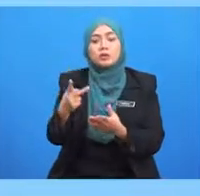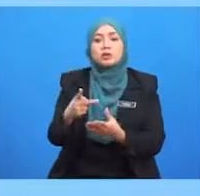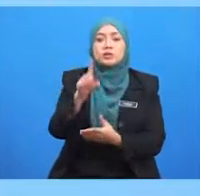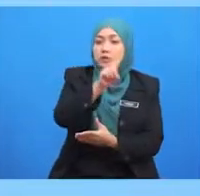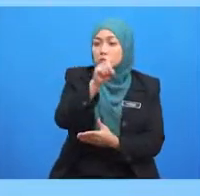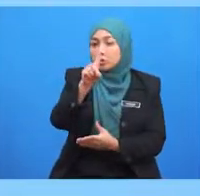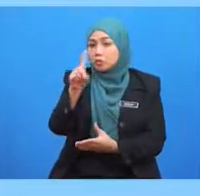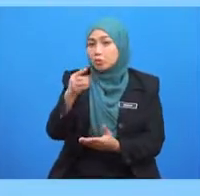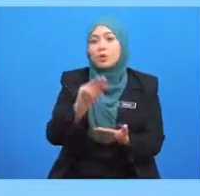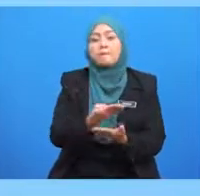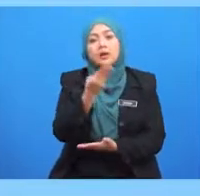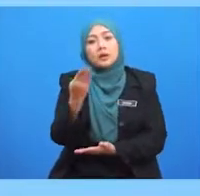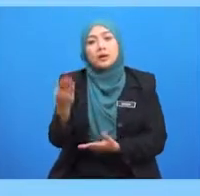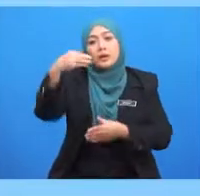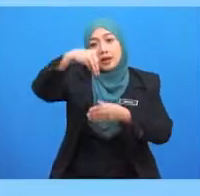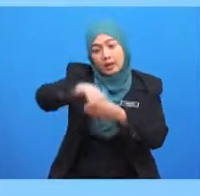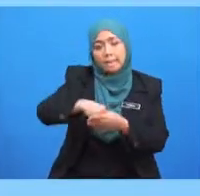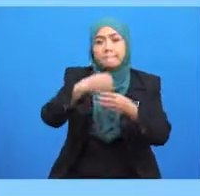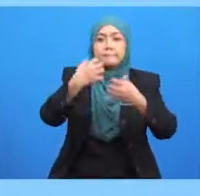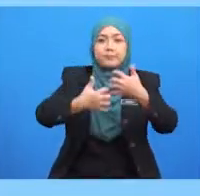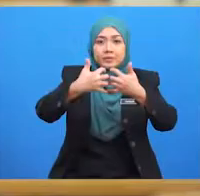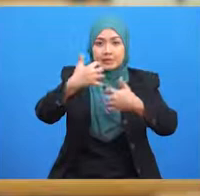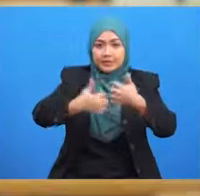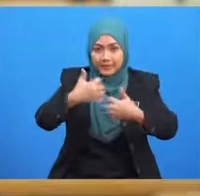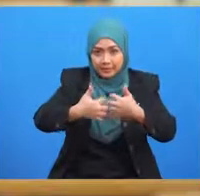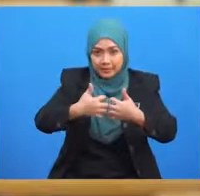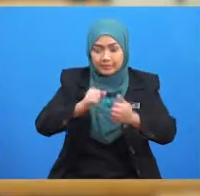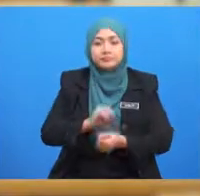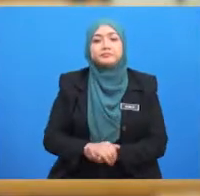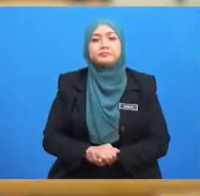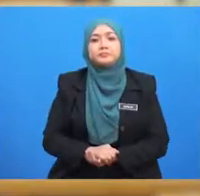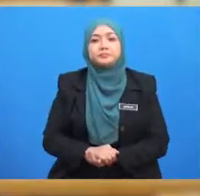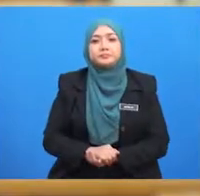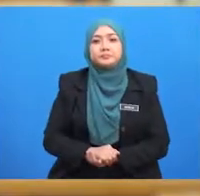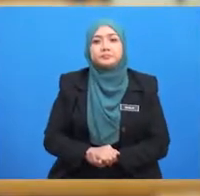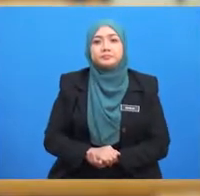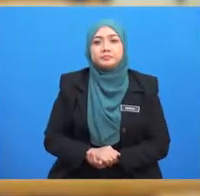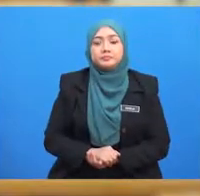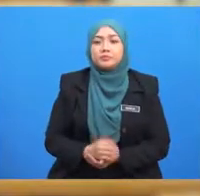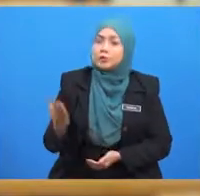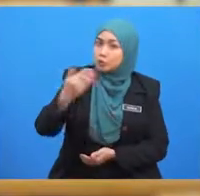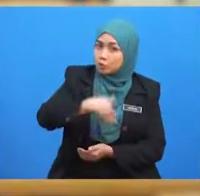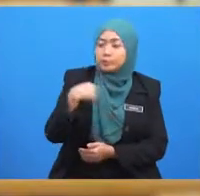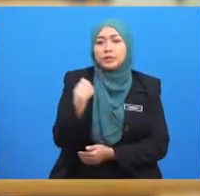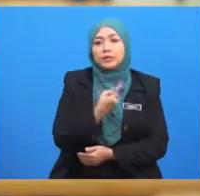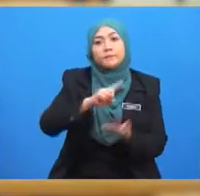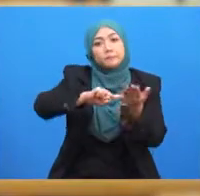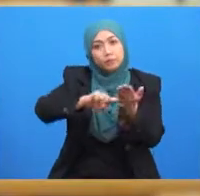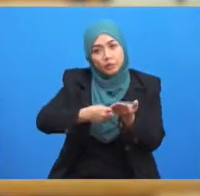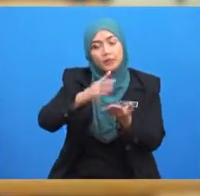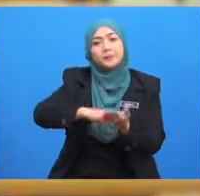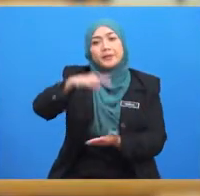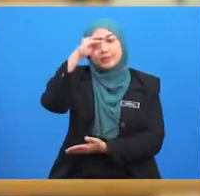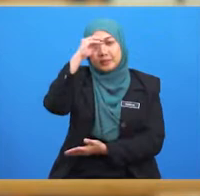dalam sebuah kilap pailah tampil membuang Maze Ayo kita gunakan